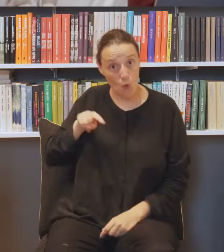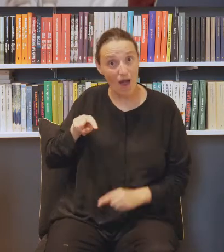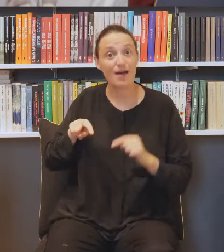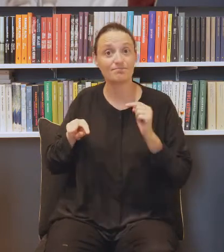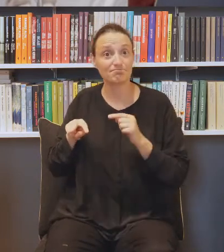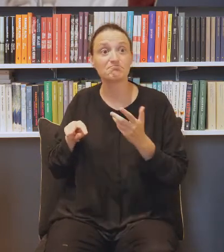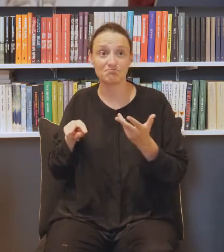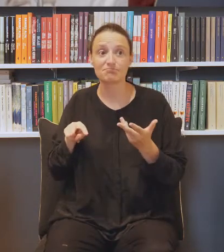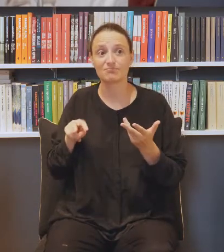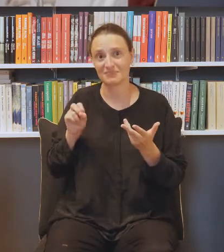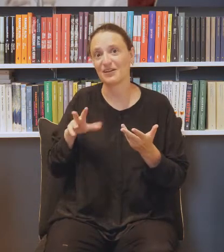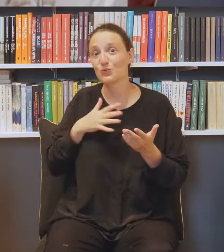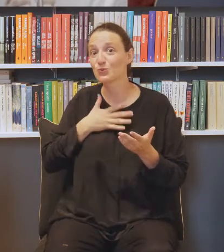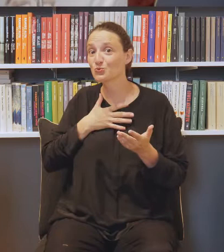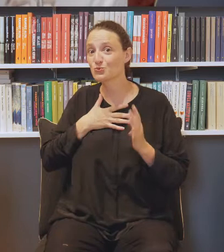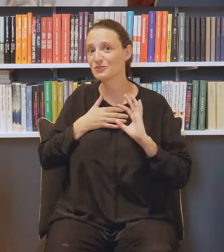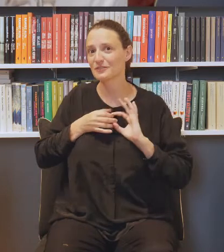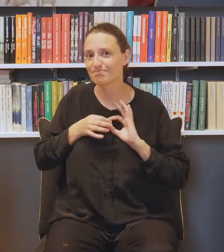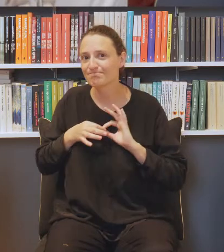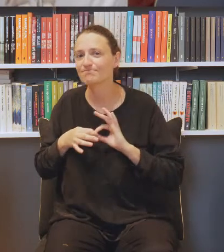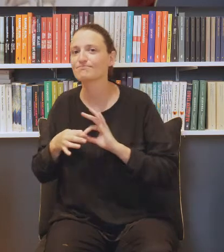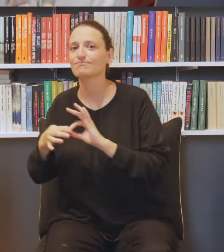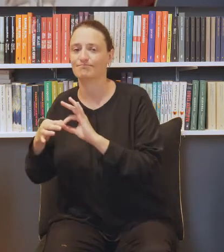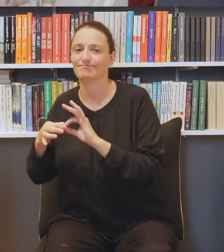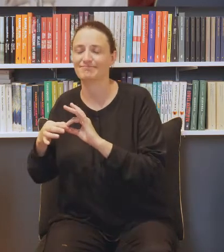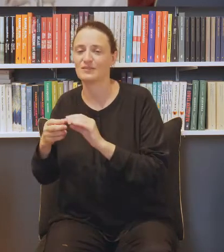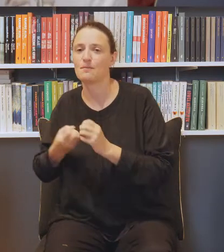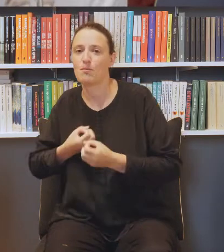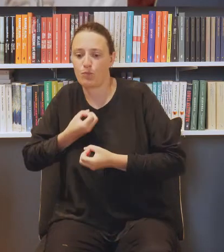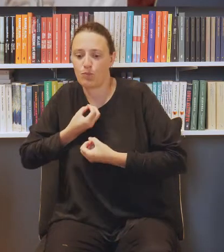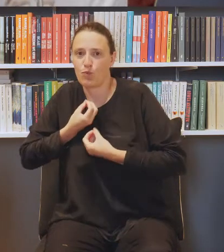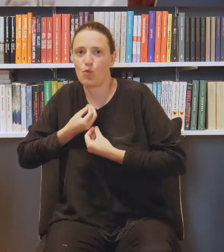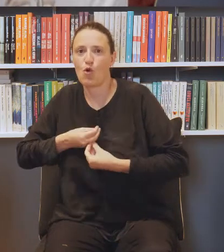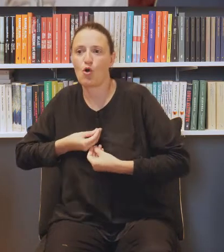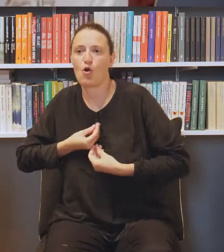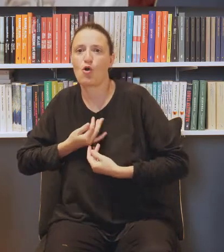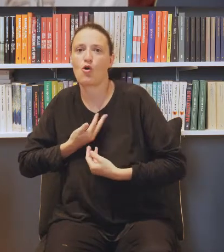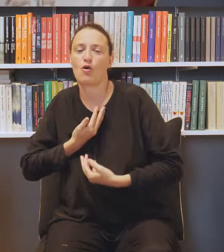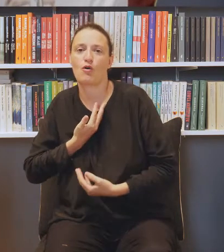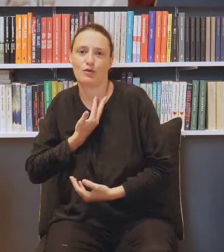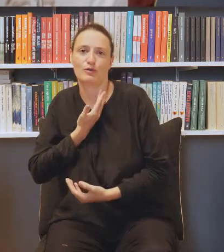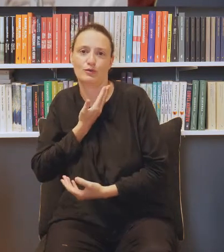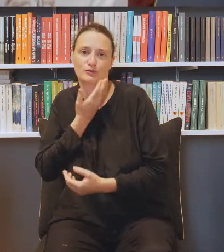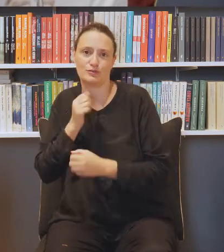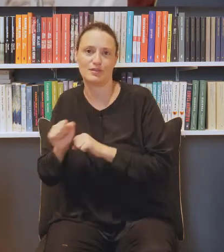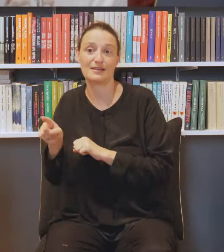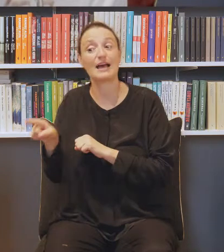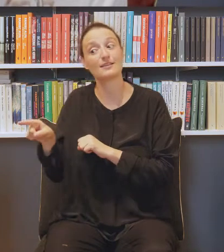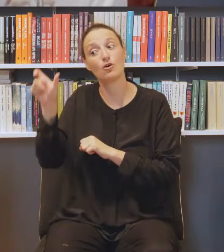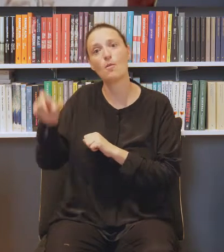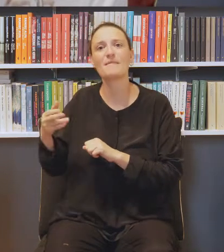Ula takie uczucie w niej kiełkuje wobec tej tej